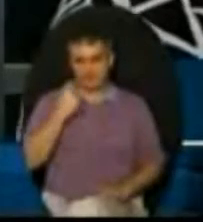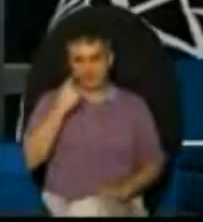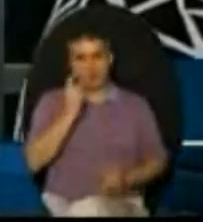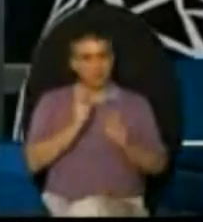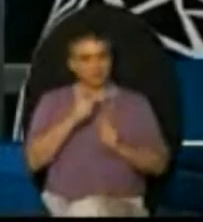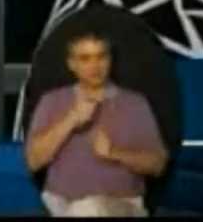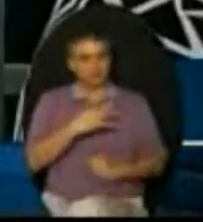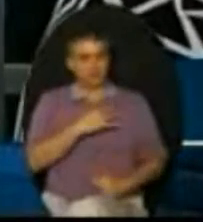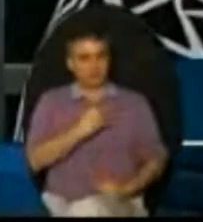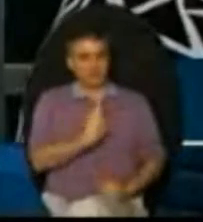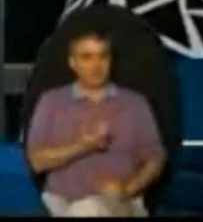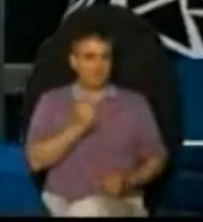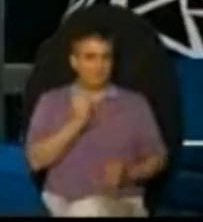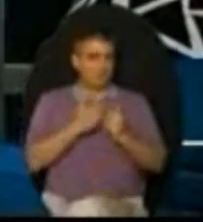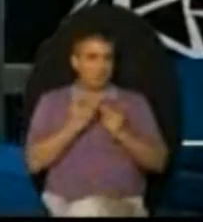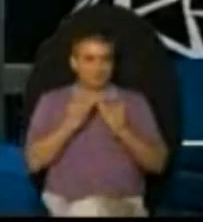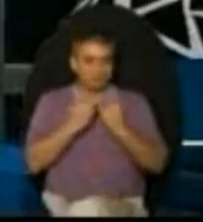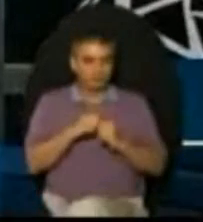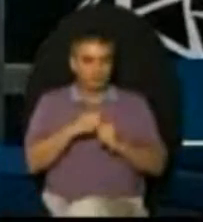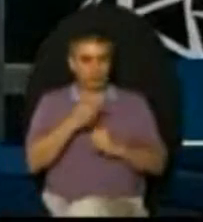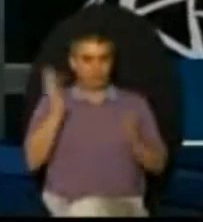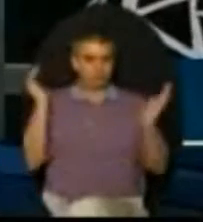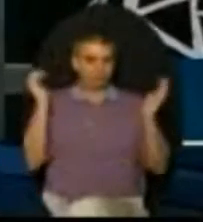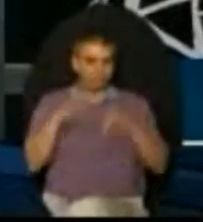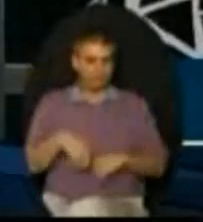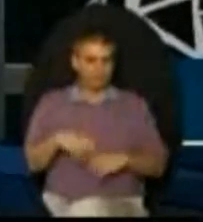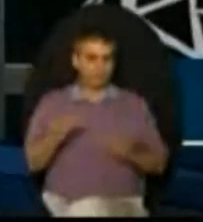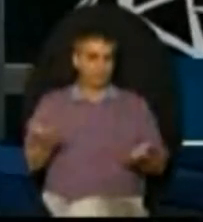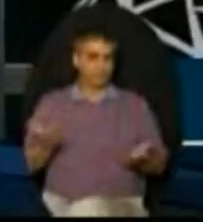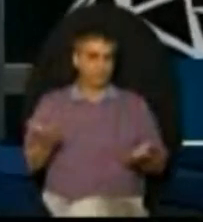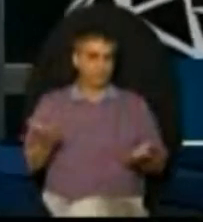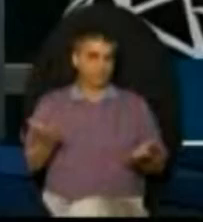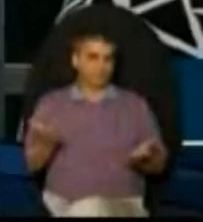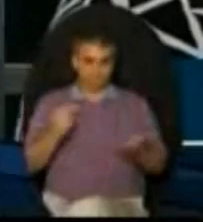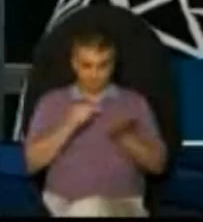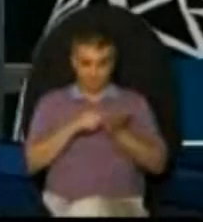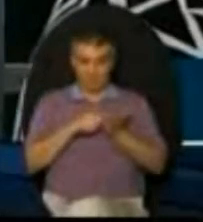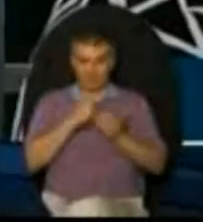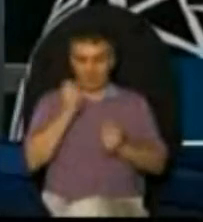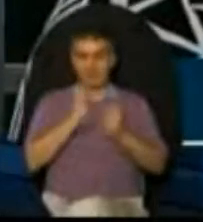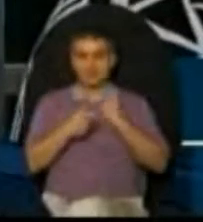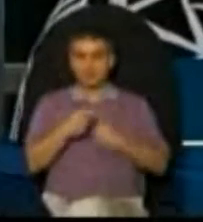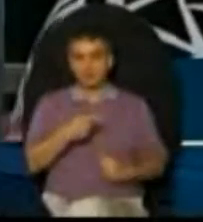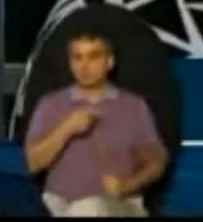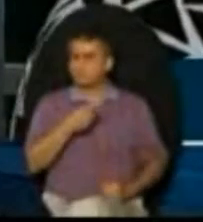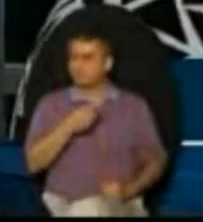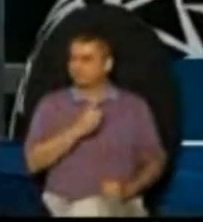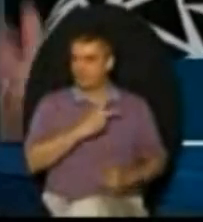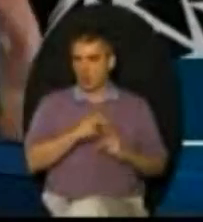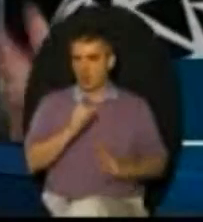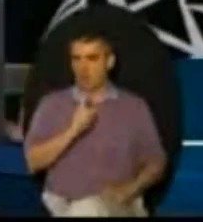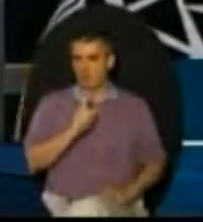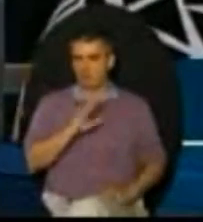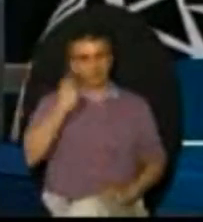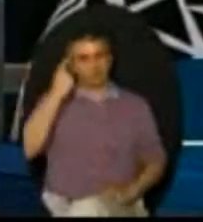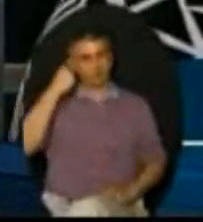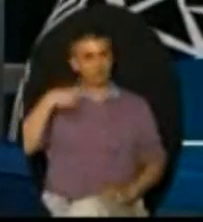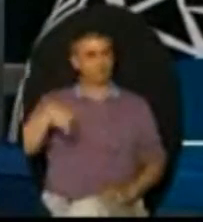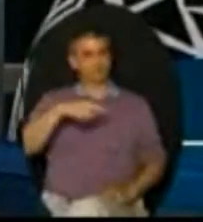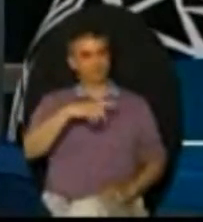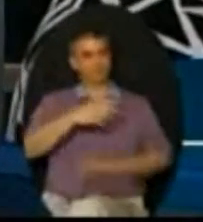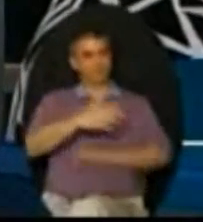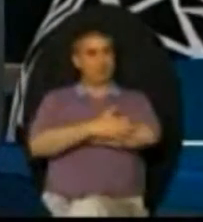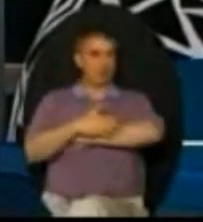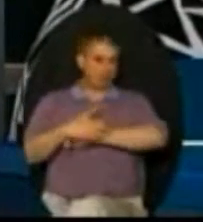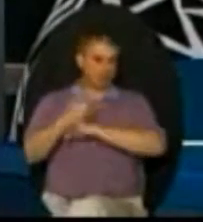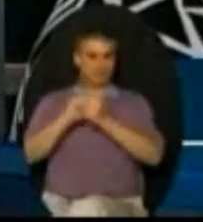האנשים שנפגעים מההימורים, את המשפחות שקורסות, שמתמוטטות כתוצאה מההימורים, וזה לאו דווקא מה שחושבים פה שזה